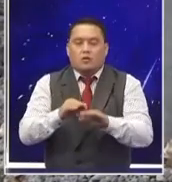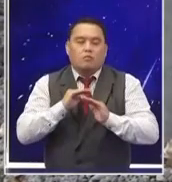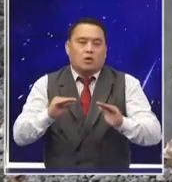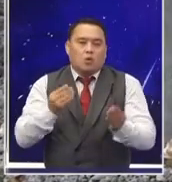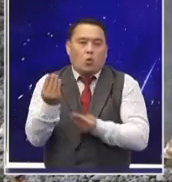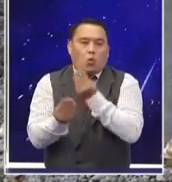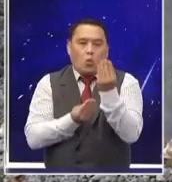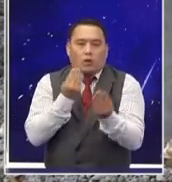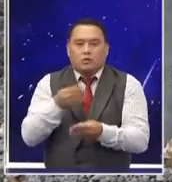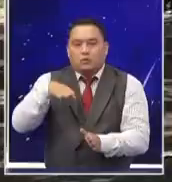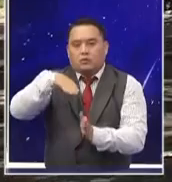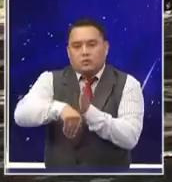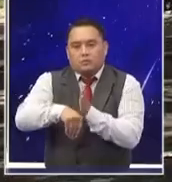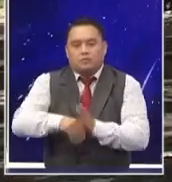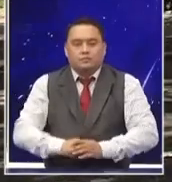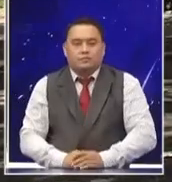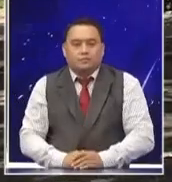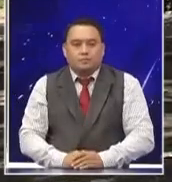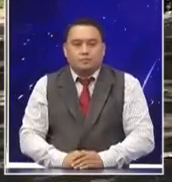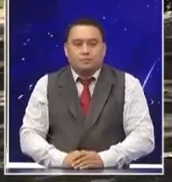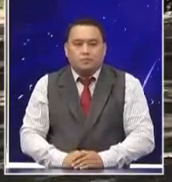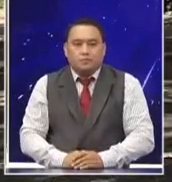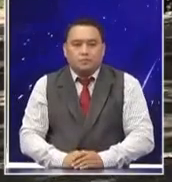балалардың ойын алаңы да кіреді.